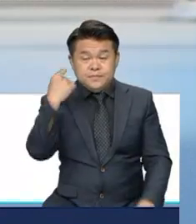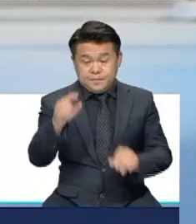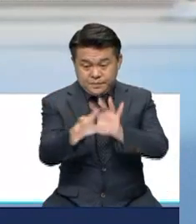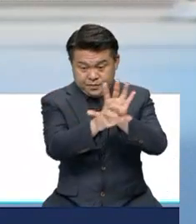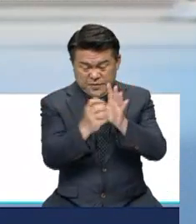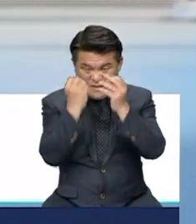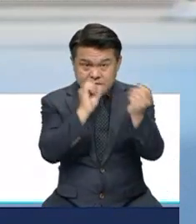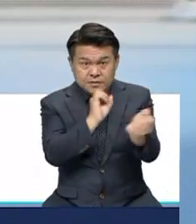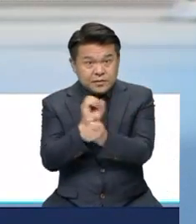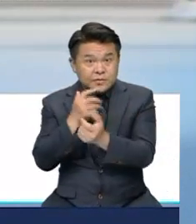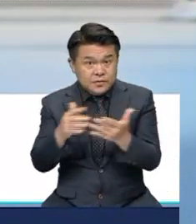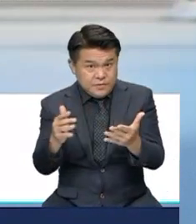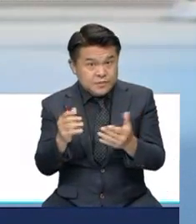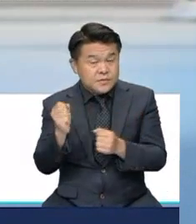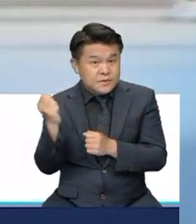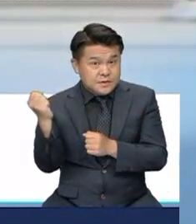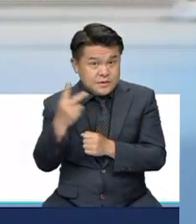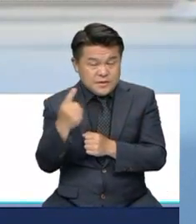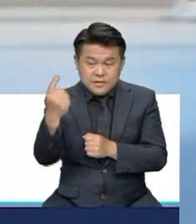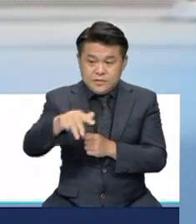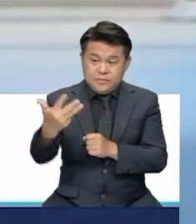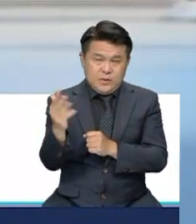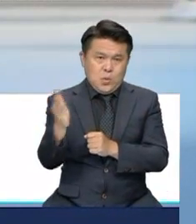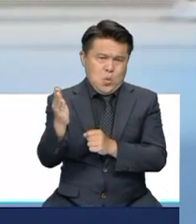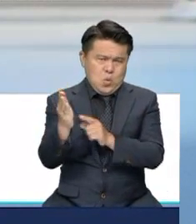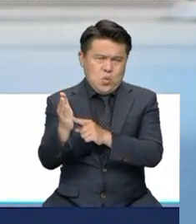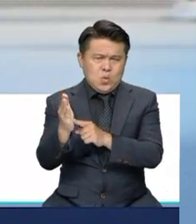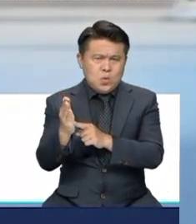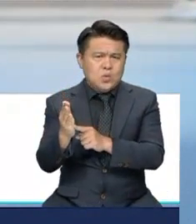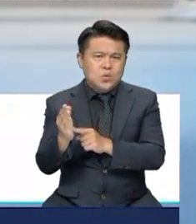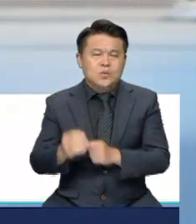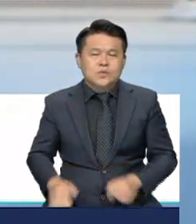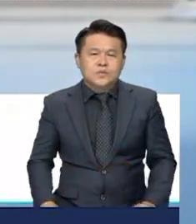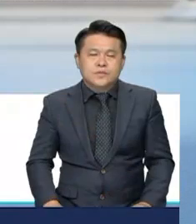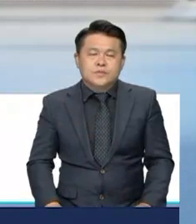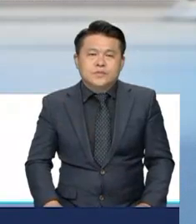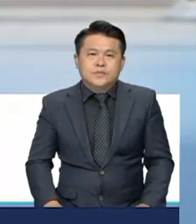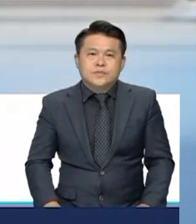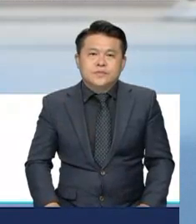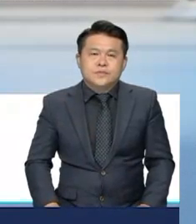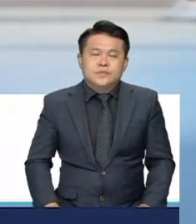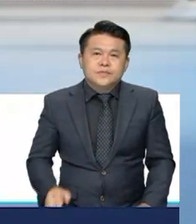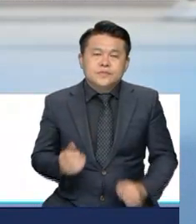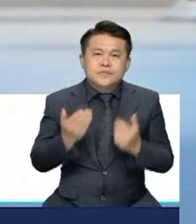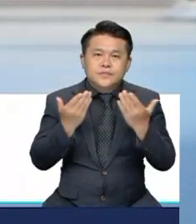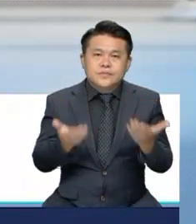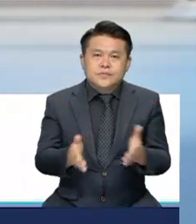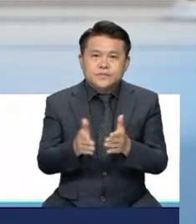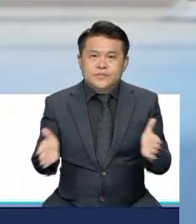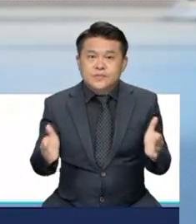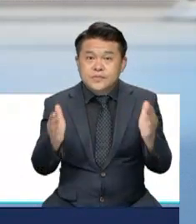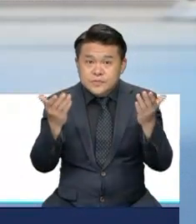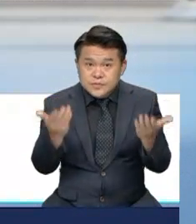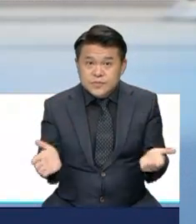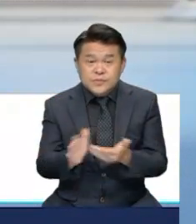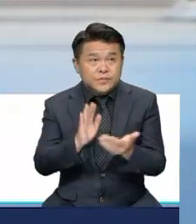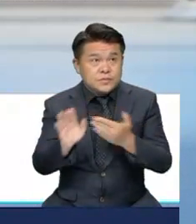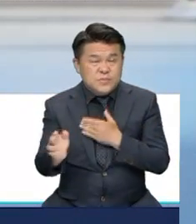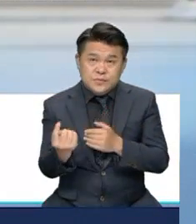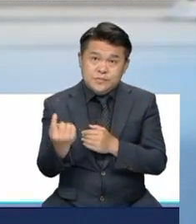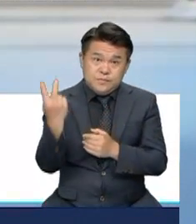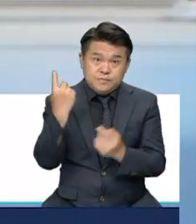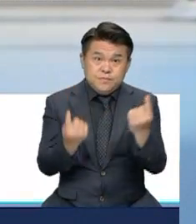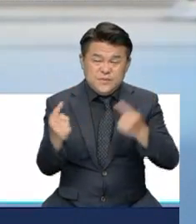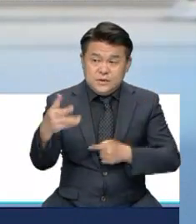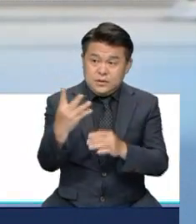어제 코로나19 신규 확진자가 사흘 만에 다시 1,800명대로 늘었습니다. 연휴가 끝나면서 하루 전보다 400명